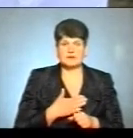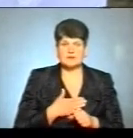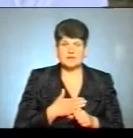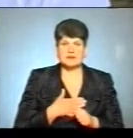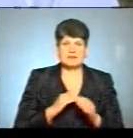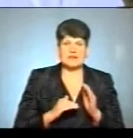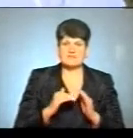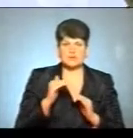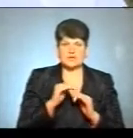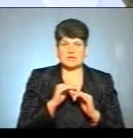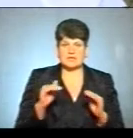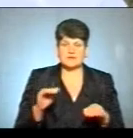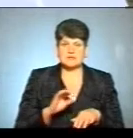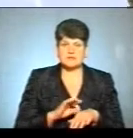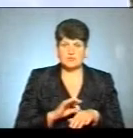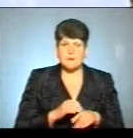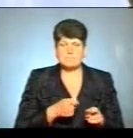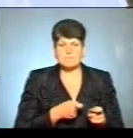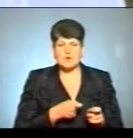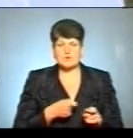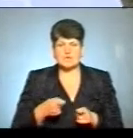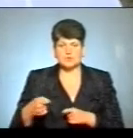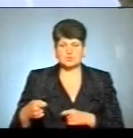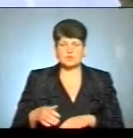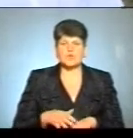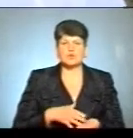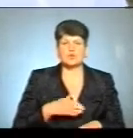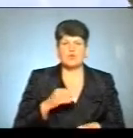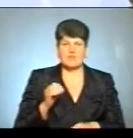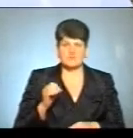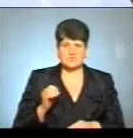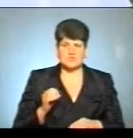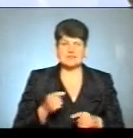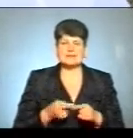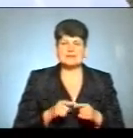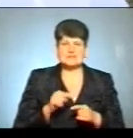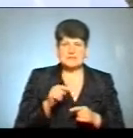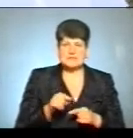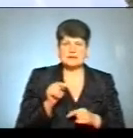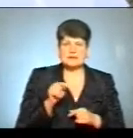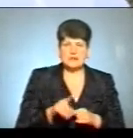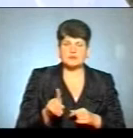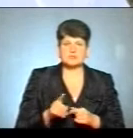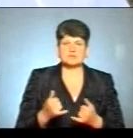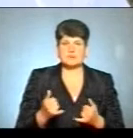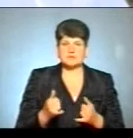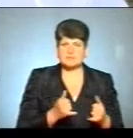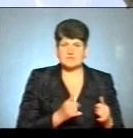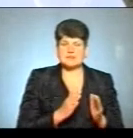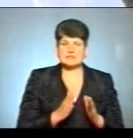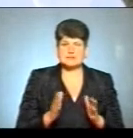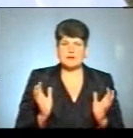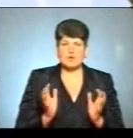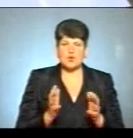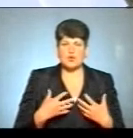невисоких рівнях захворюваності протягнути якомога довше, таким чином, щоб убезпечити систему